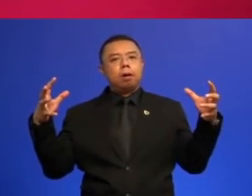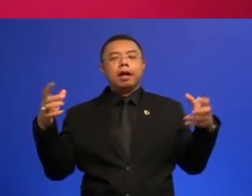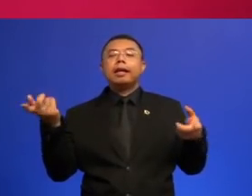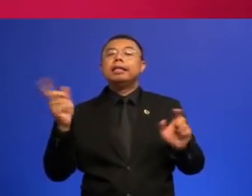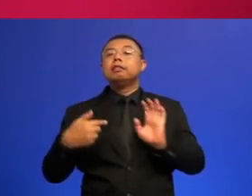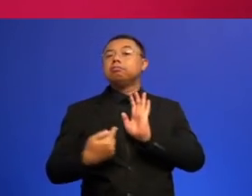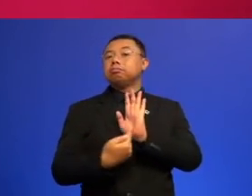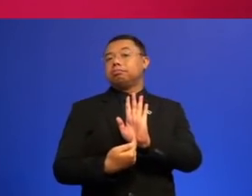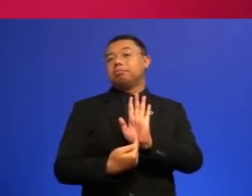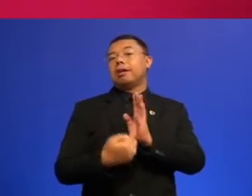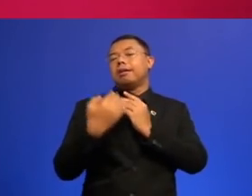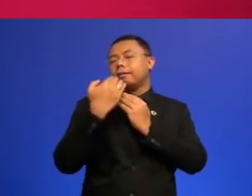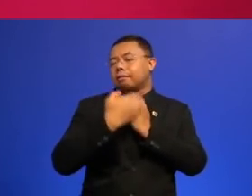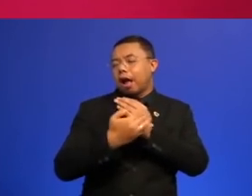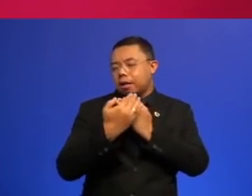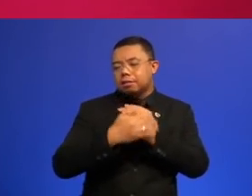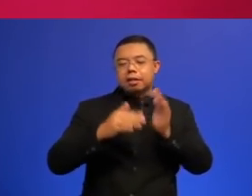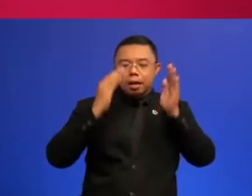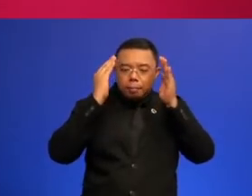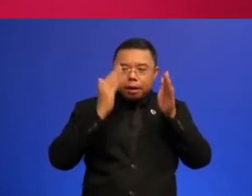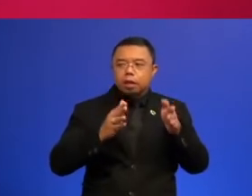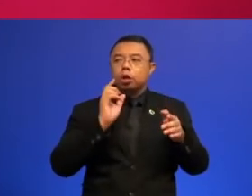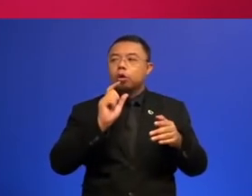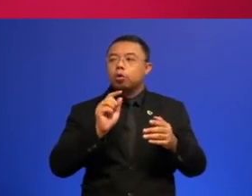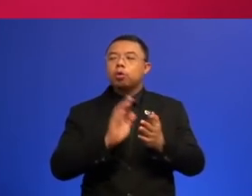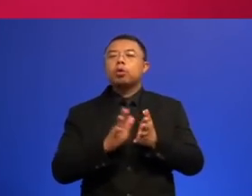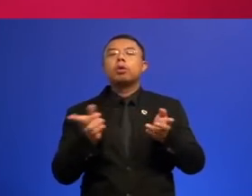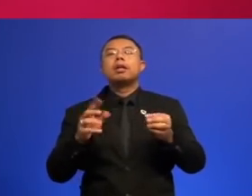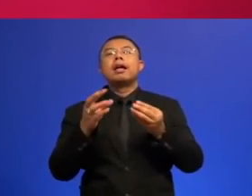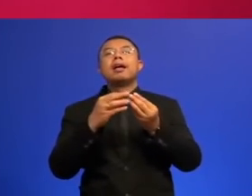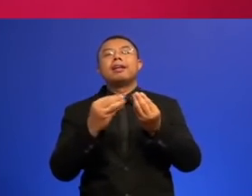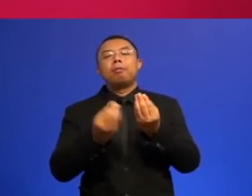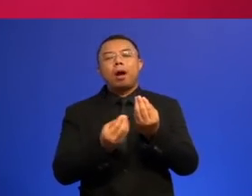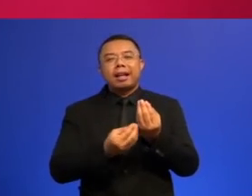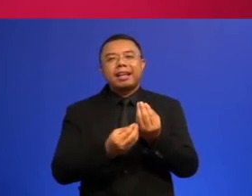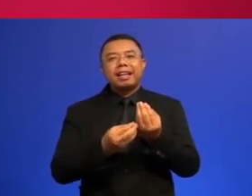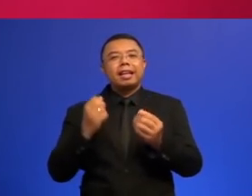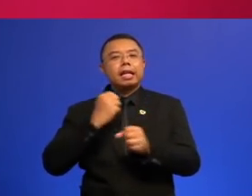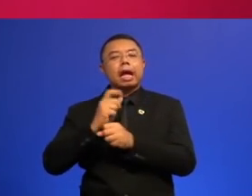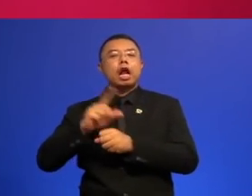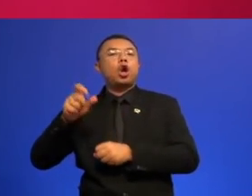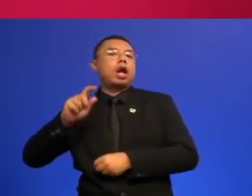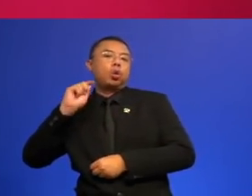Jadi tunjukkan kasih dan perhatian untuk mewakili kegagalan orang tua.